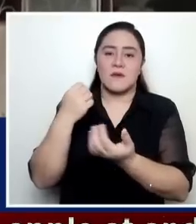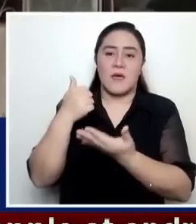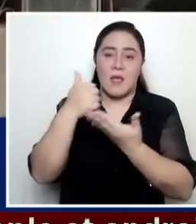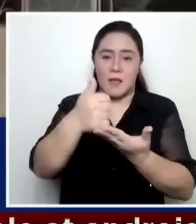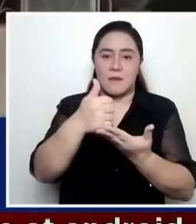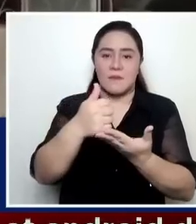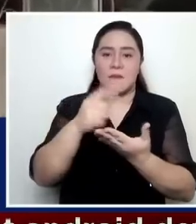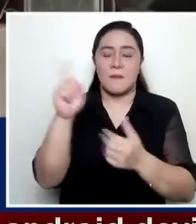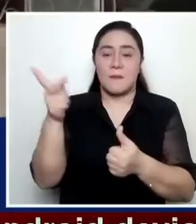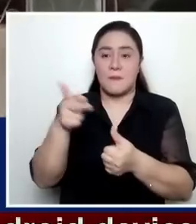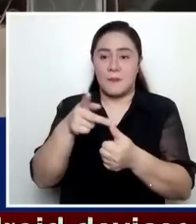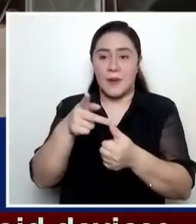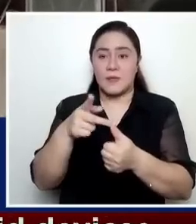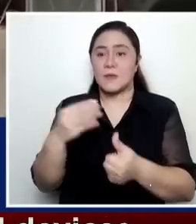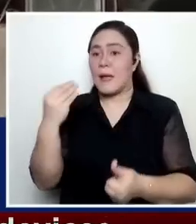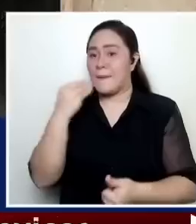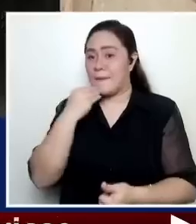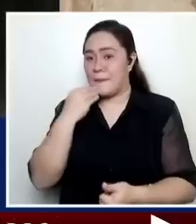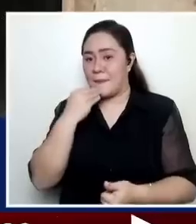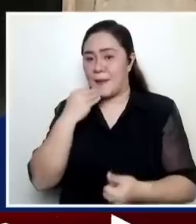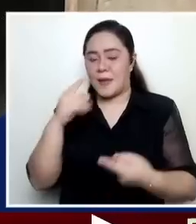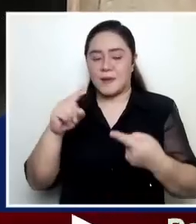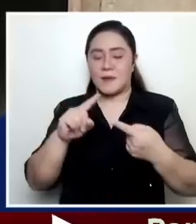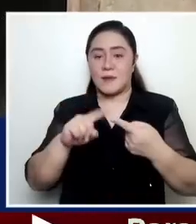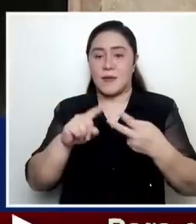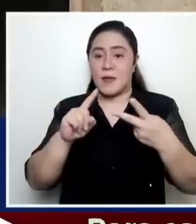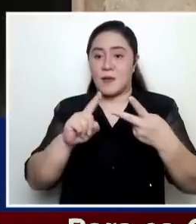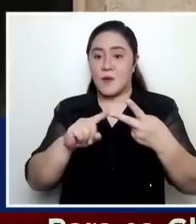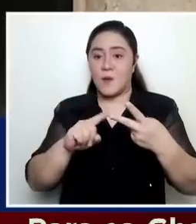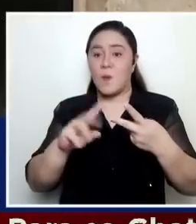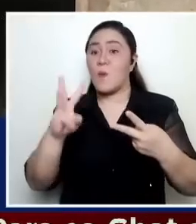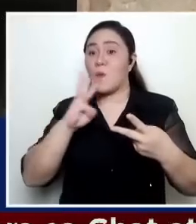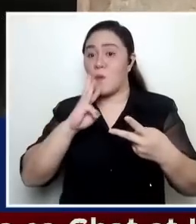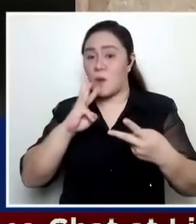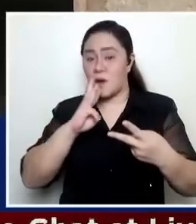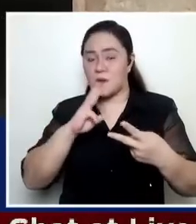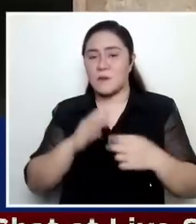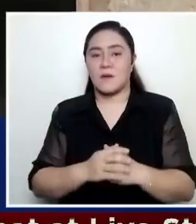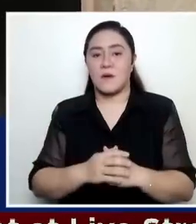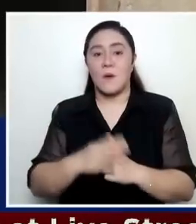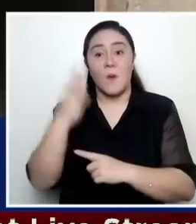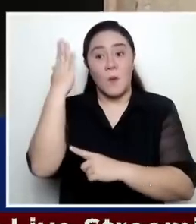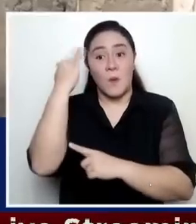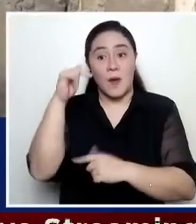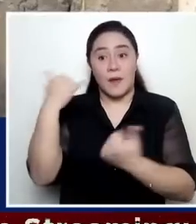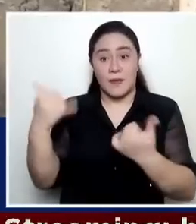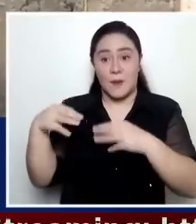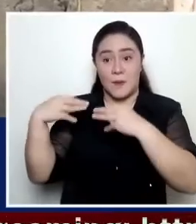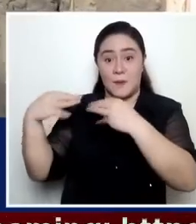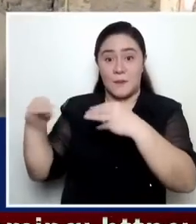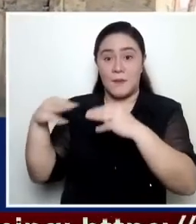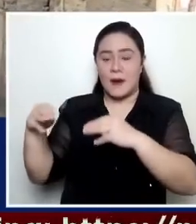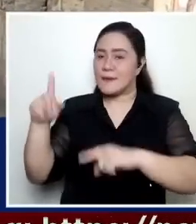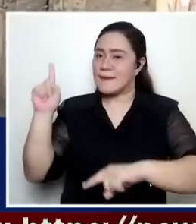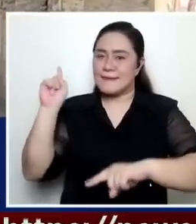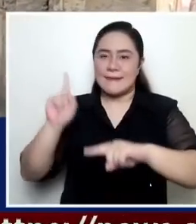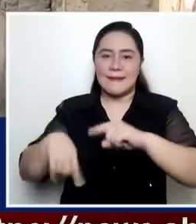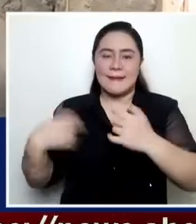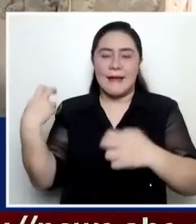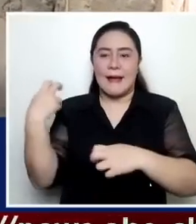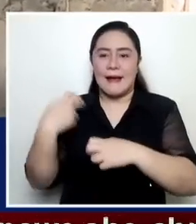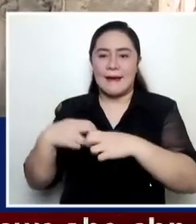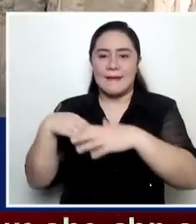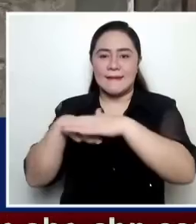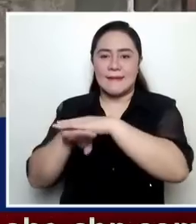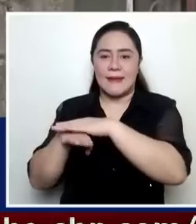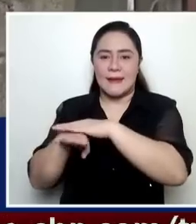tubig at pagkain dun sa mga hindi kagad makapag-setup. Ang hirap din kasi mag-access ng pagkain sa palengke. Yung iba na